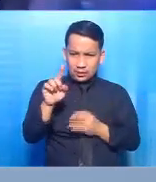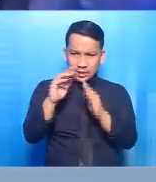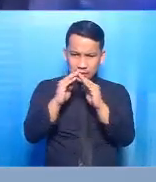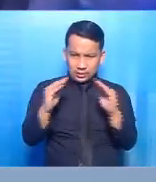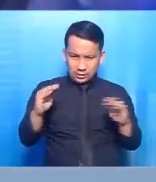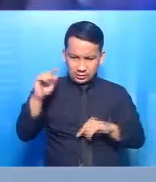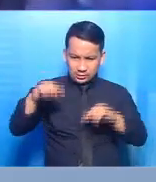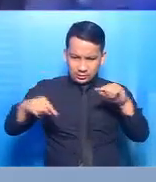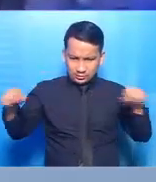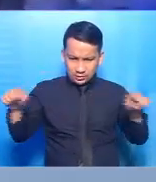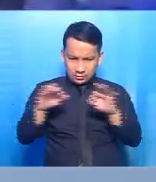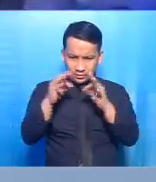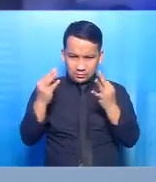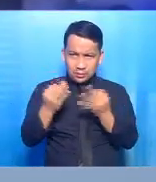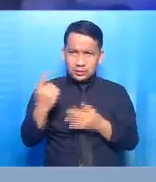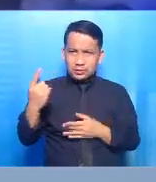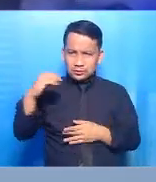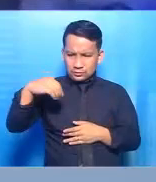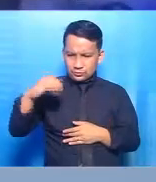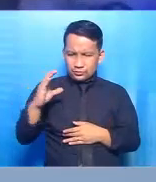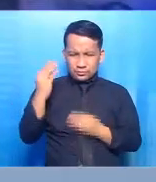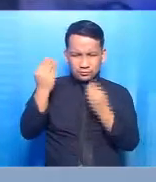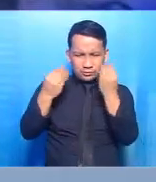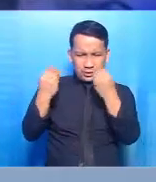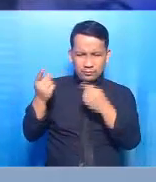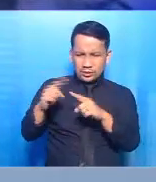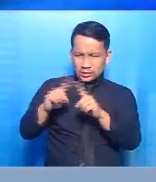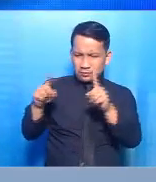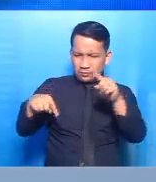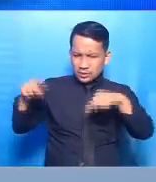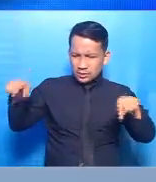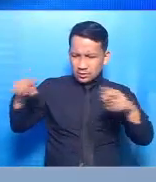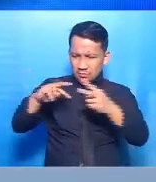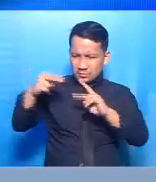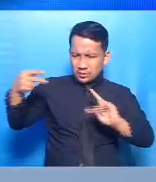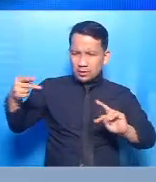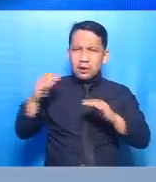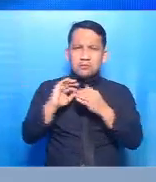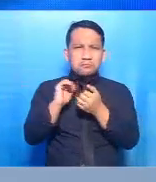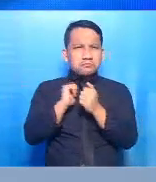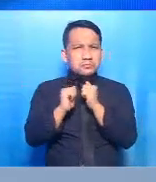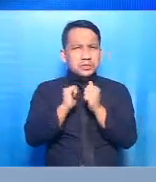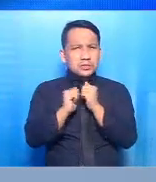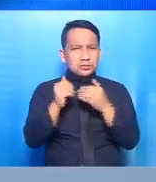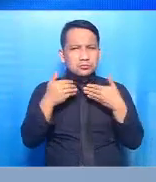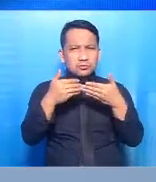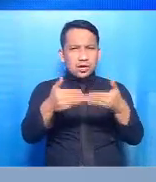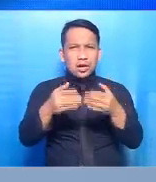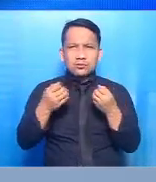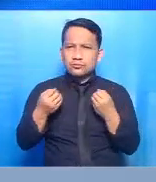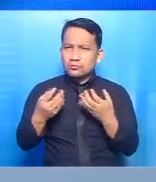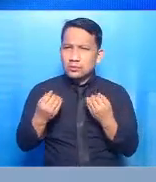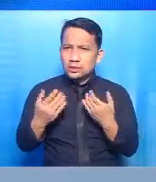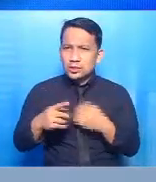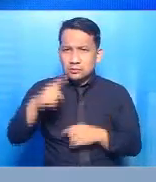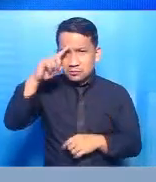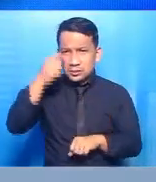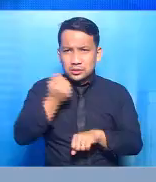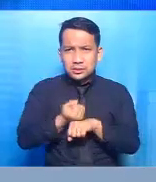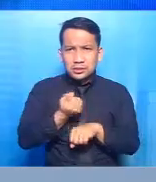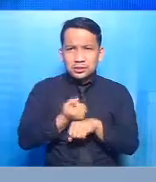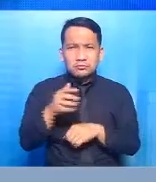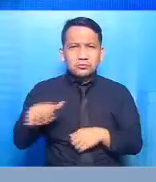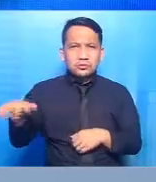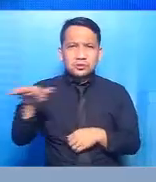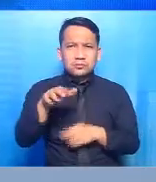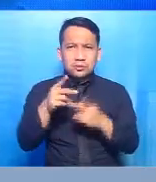iisang bahay sa Quezon City. Pero tingin ng mga otoridad, patunay lamang nito na dumarami talaga ang pasaway sa kanilang